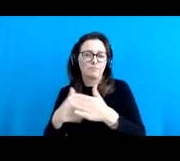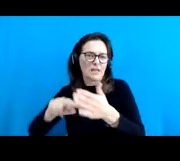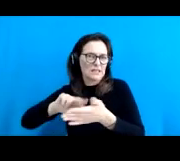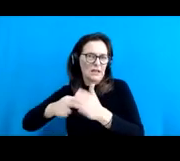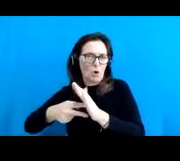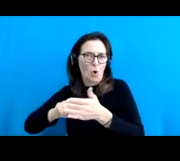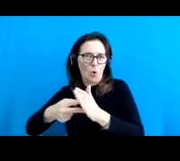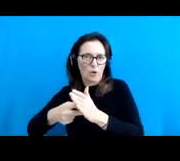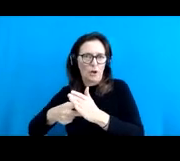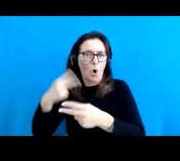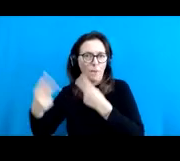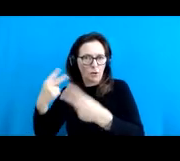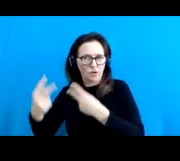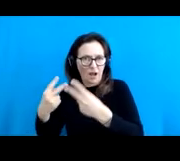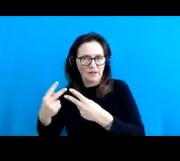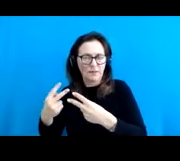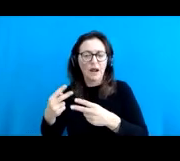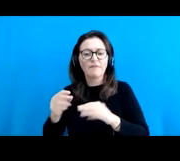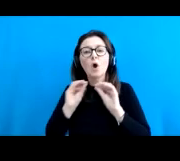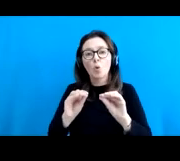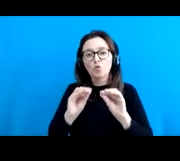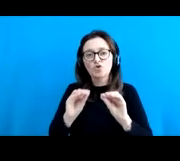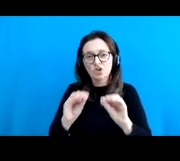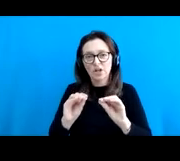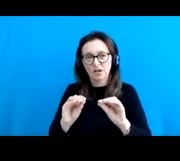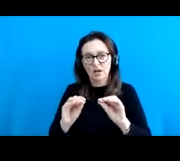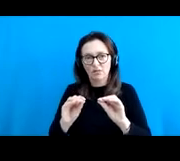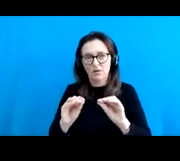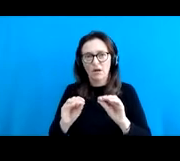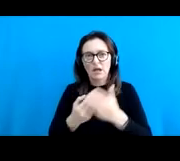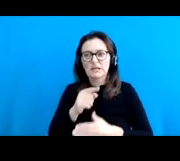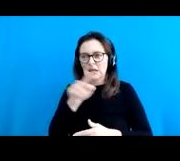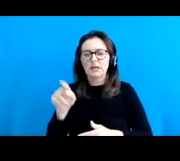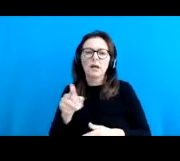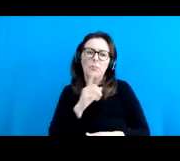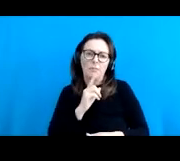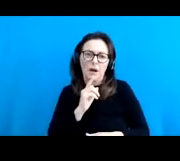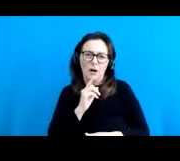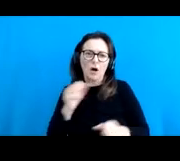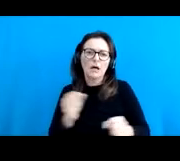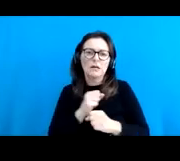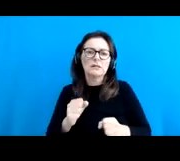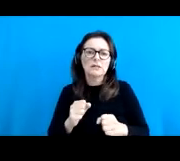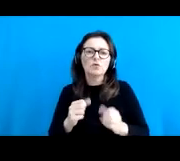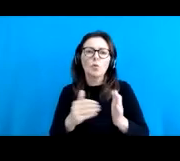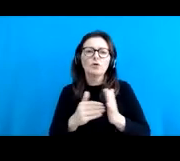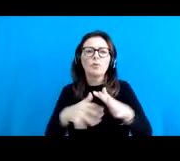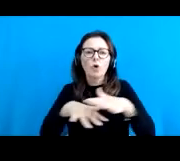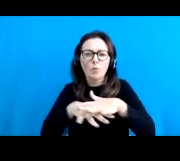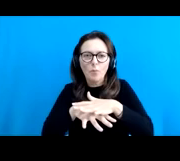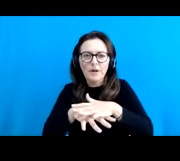učiteljev v omenjeni populaciji pri nas. Zato je treba vzpostaviti sistemsko mrežo strokovne podpore odraslim